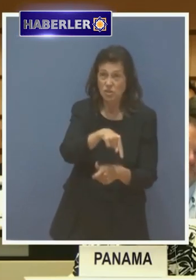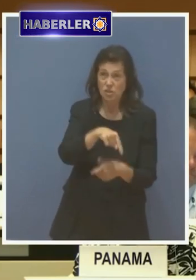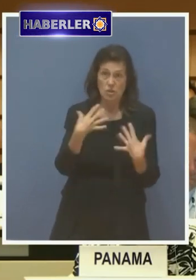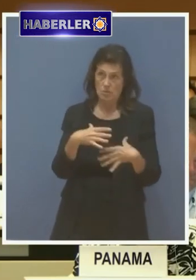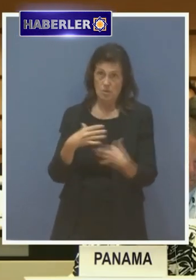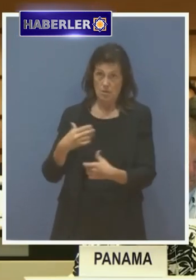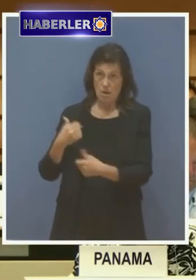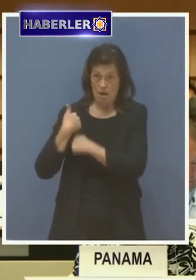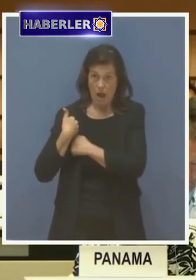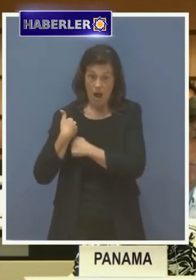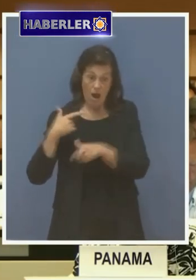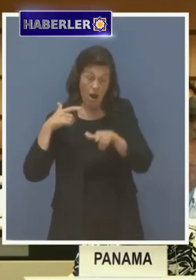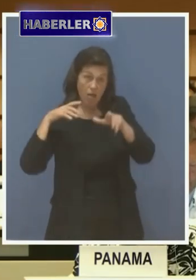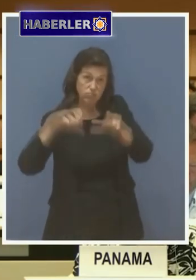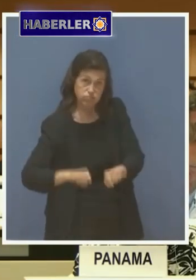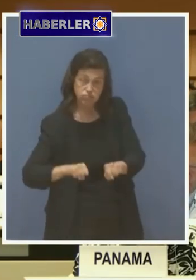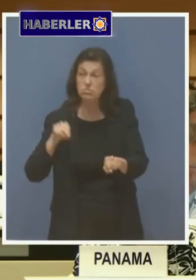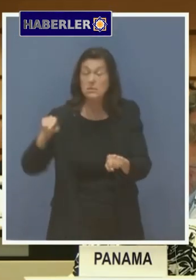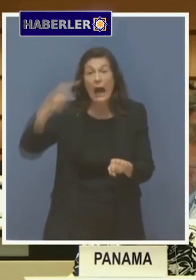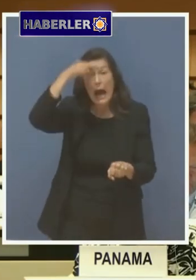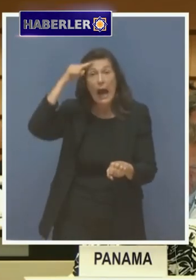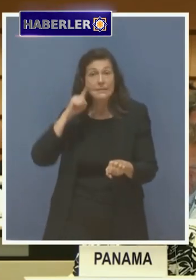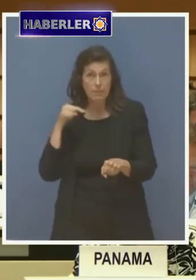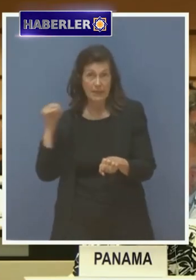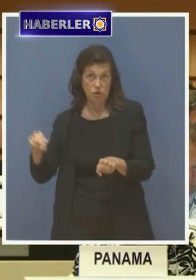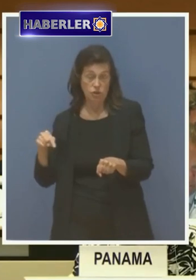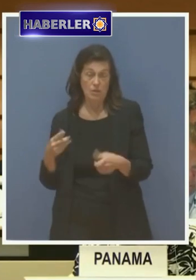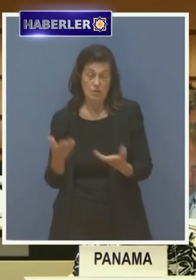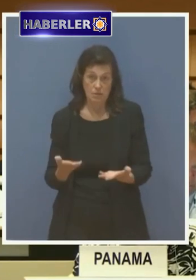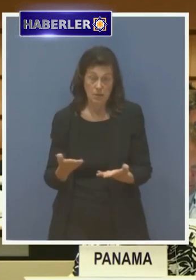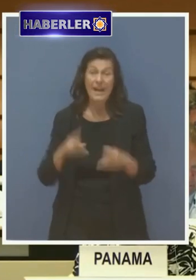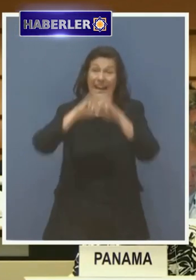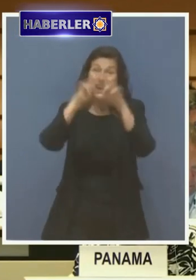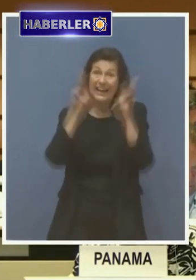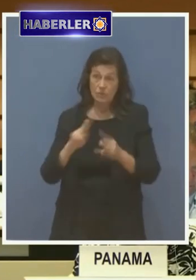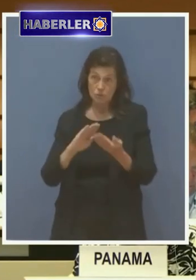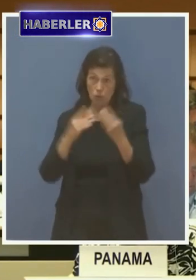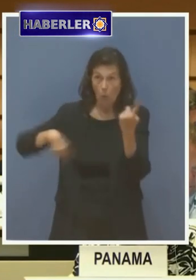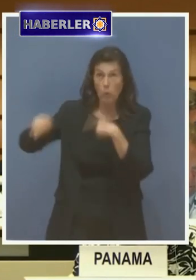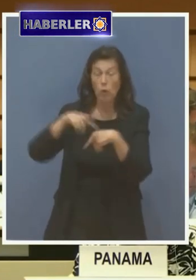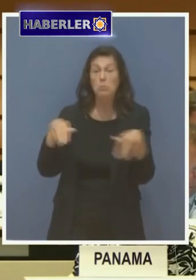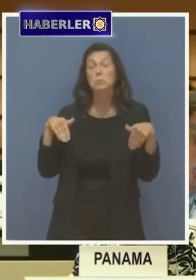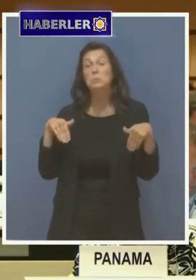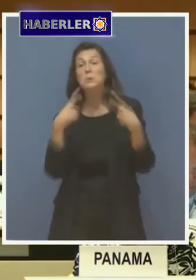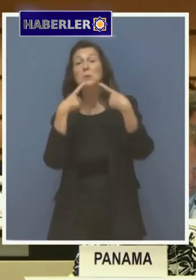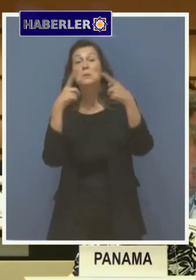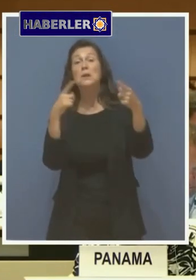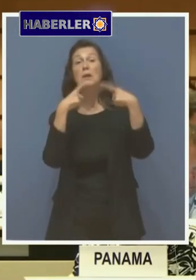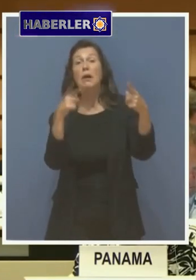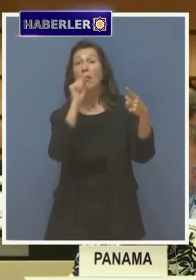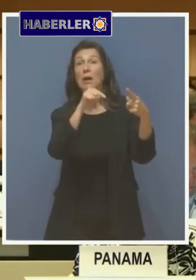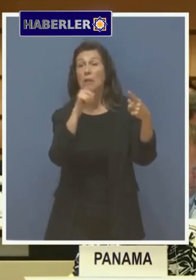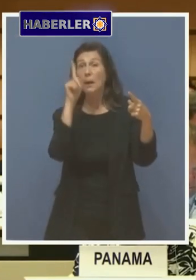hakkında yasal bir belgeyi kabul etmesini öneriyorum. Dolayısıyla Birleşmiş Milletler yerli halkların hakları